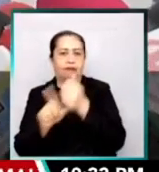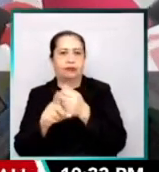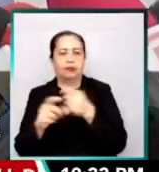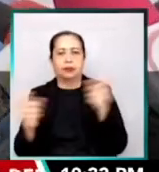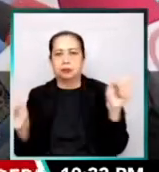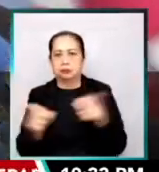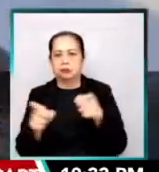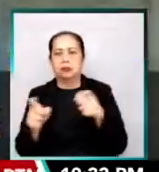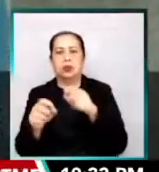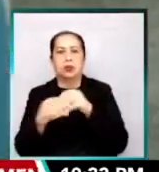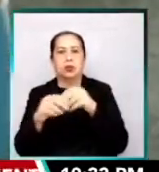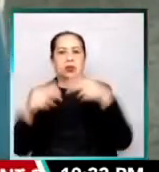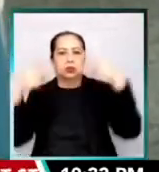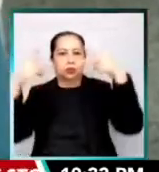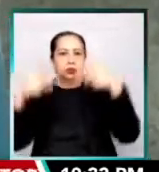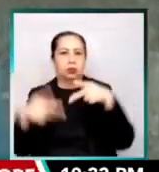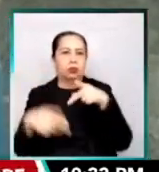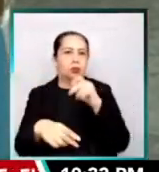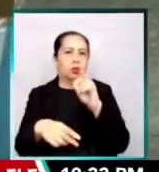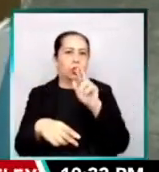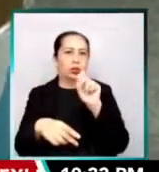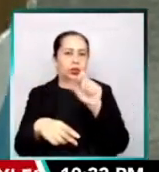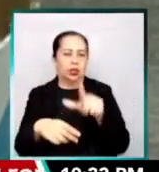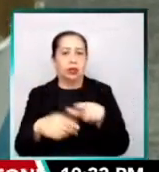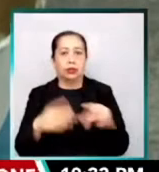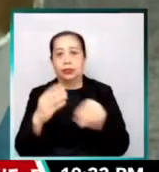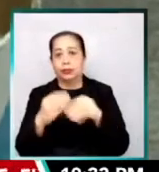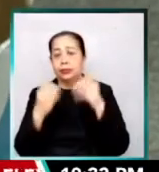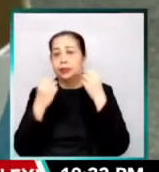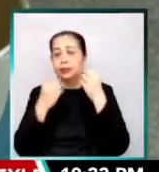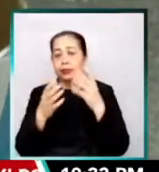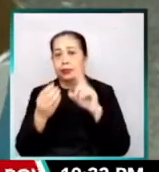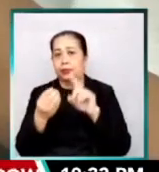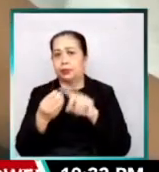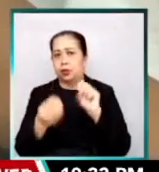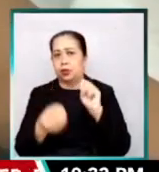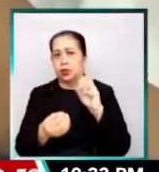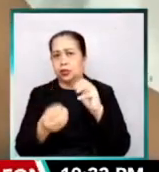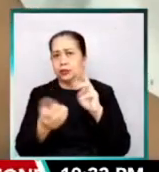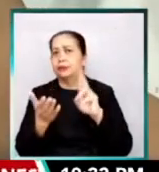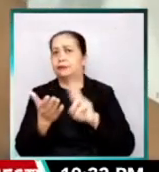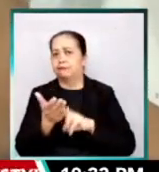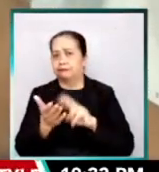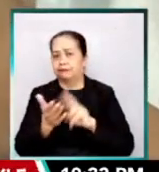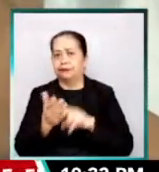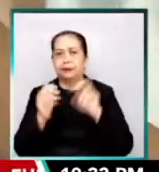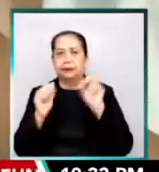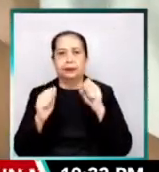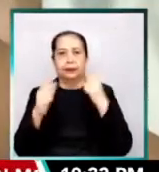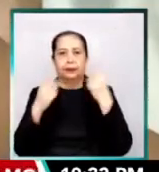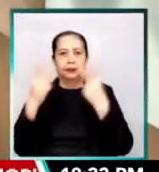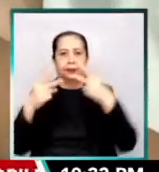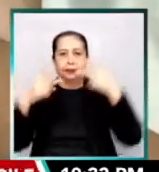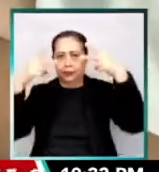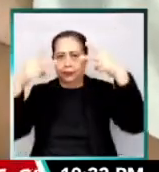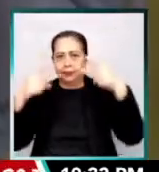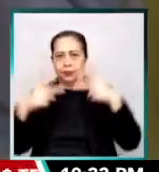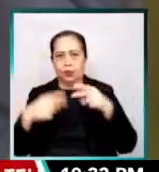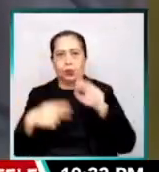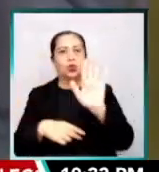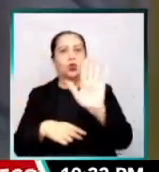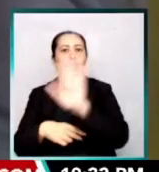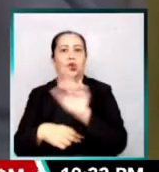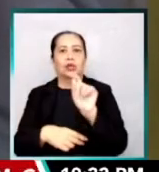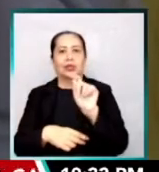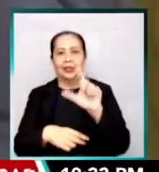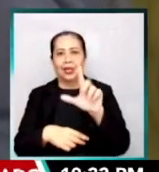sa portal namin. Para sa karagdagang impormasyon tungkol sa SIM registration, pwedeng bisitahin ang website ng inyong mga telco. Kung